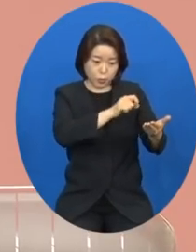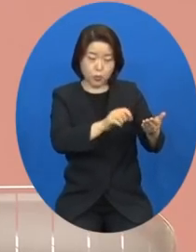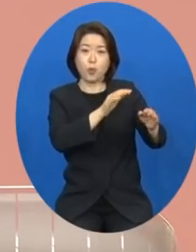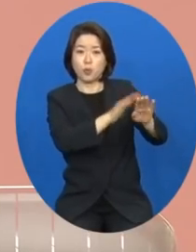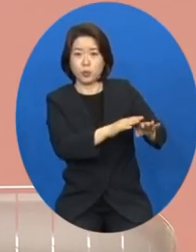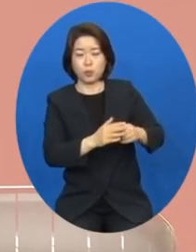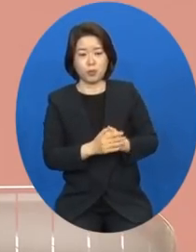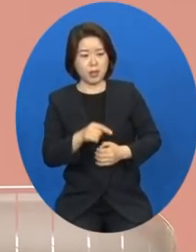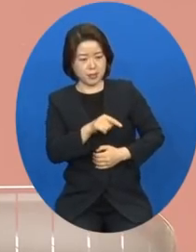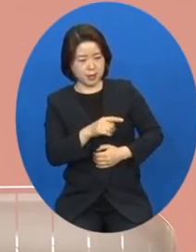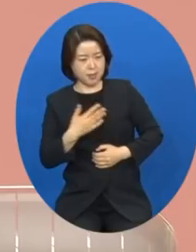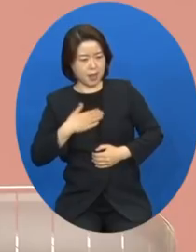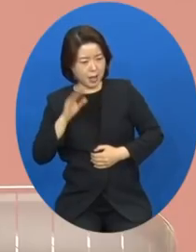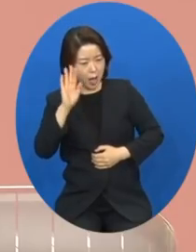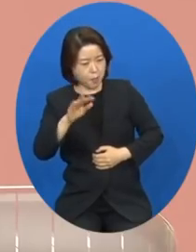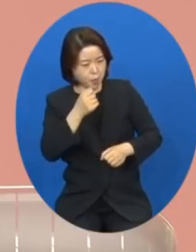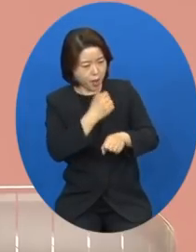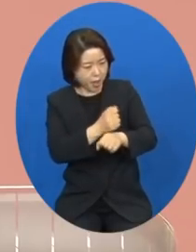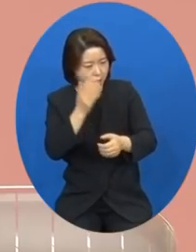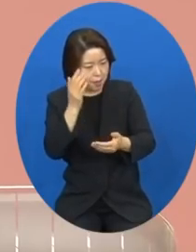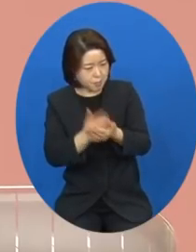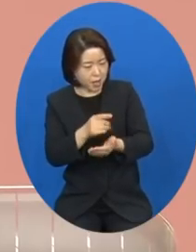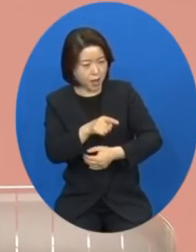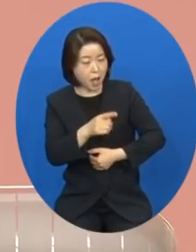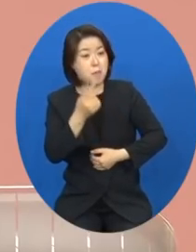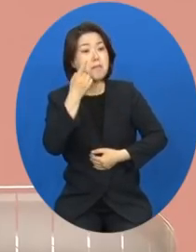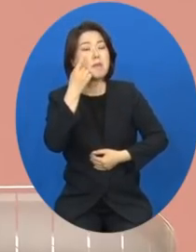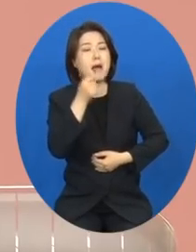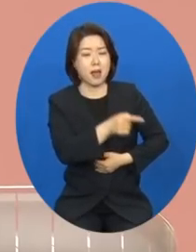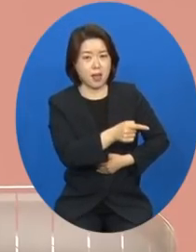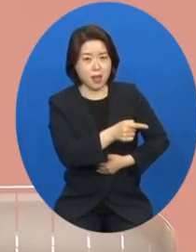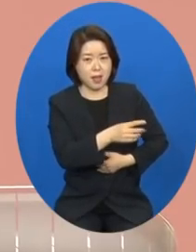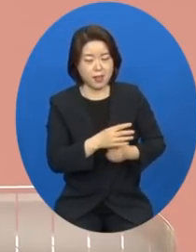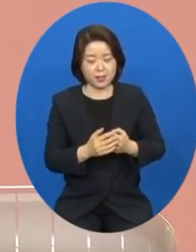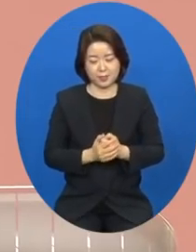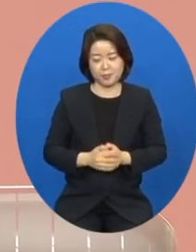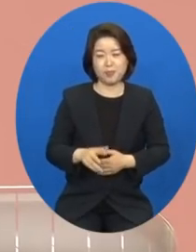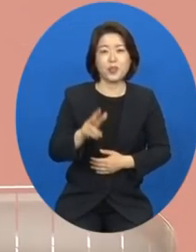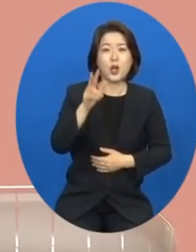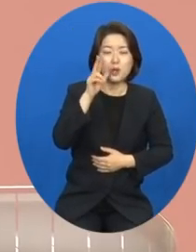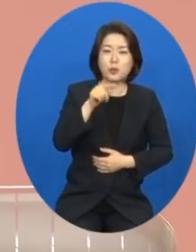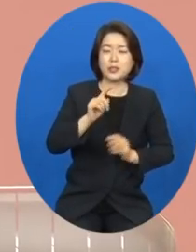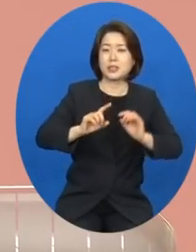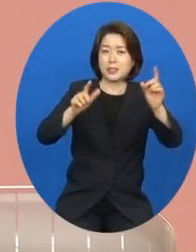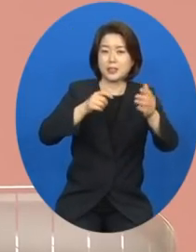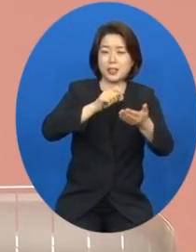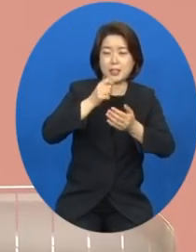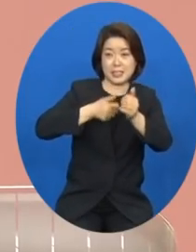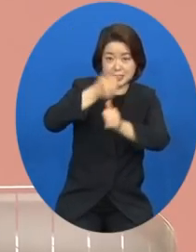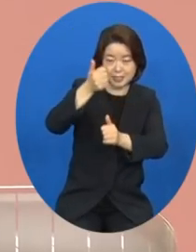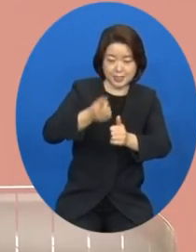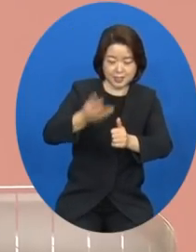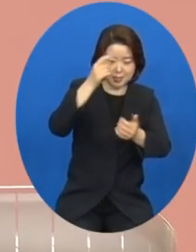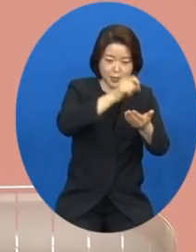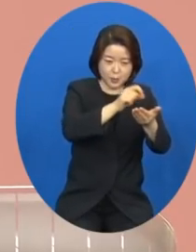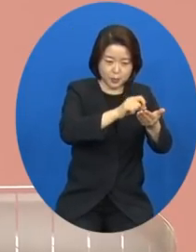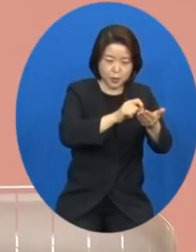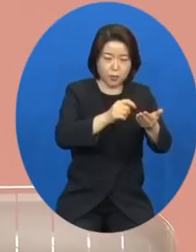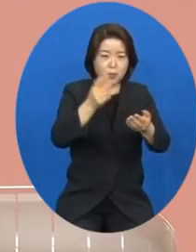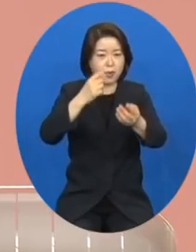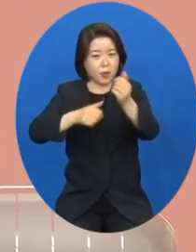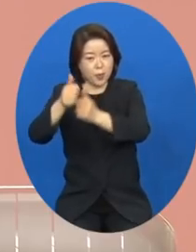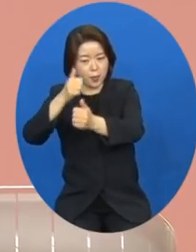할 짱아지 한번 보라는 겁니다 여호수아는 그 날의 승리 를 기록하고 후세에 되게 전해주게